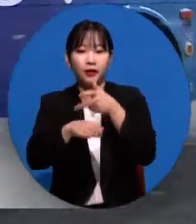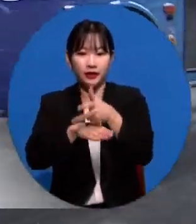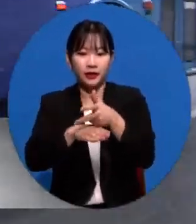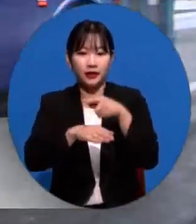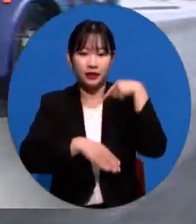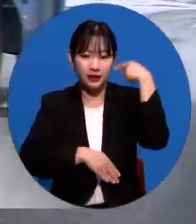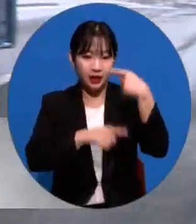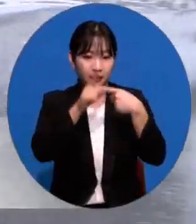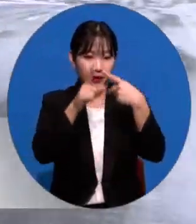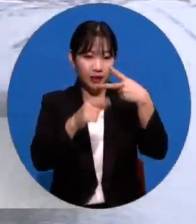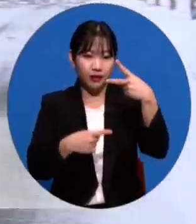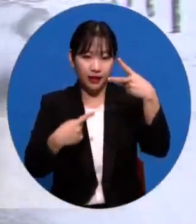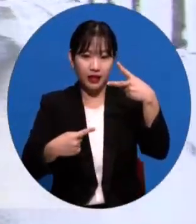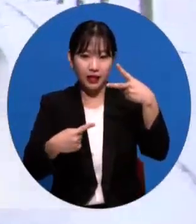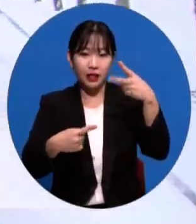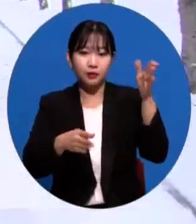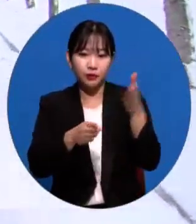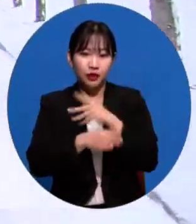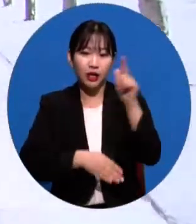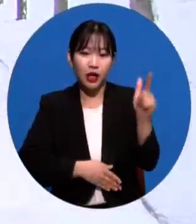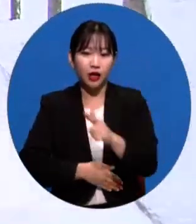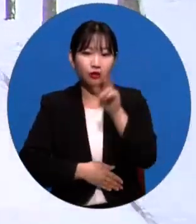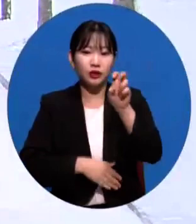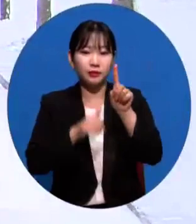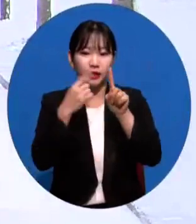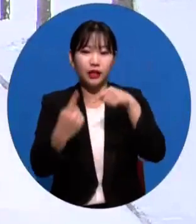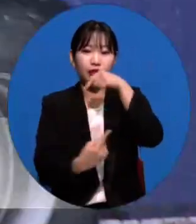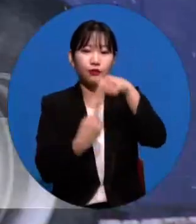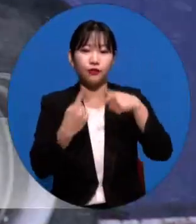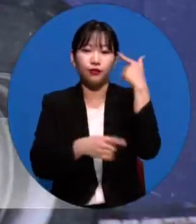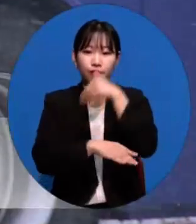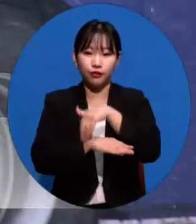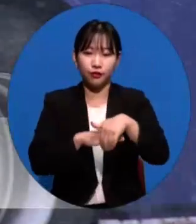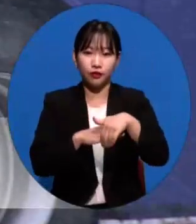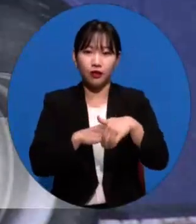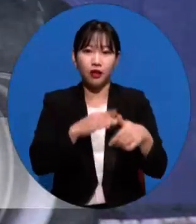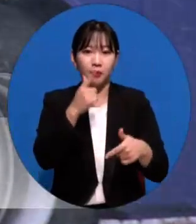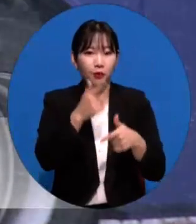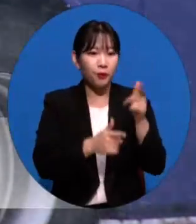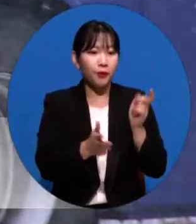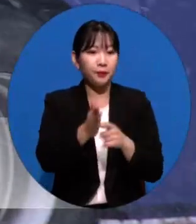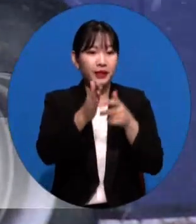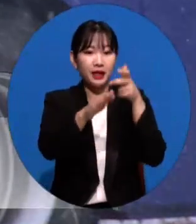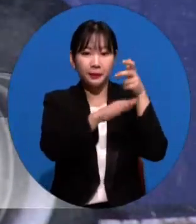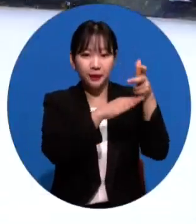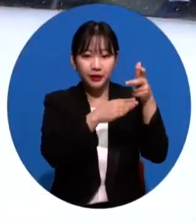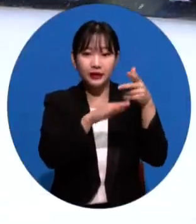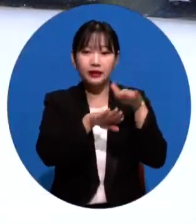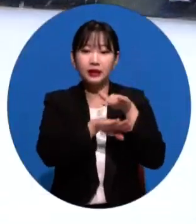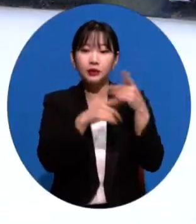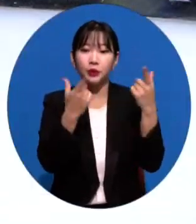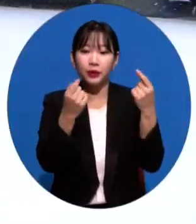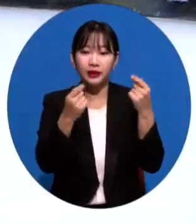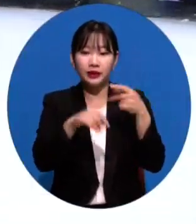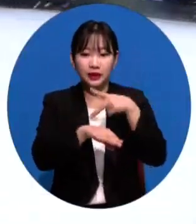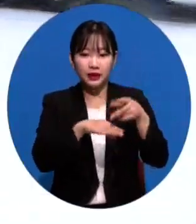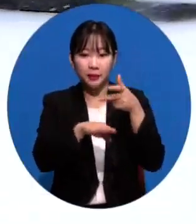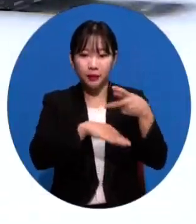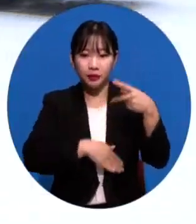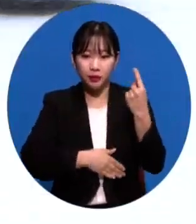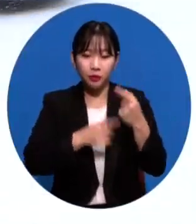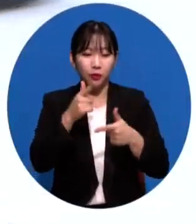다음 달 1일부터 하루 21차례 운행할 예정입니다. 목포 비상수송 차량처럼 신안군